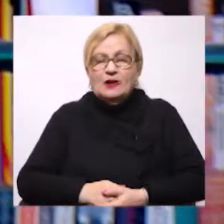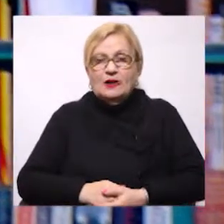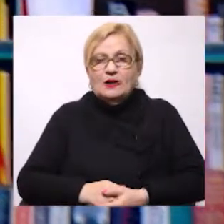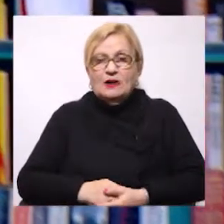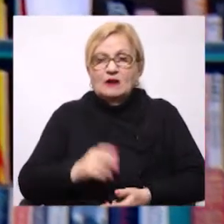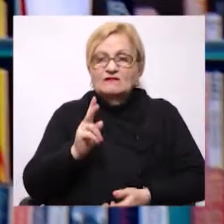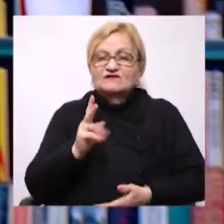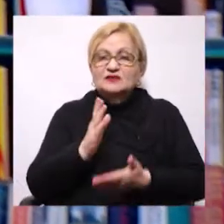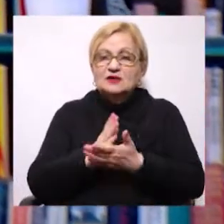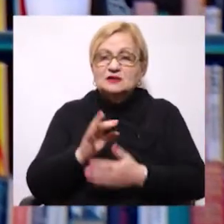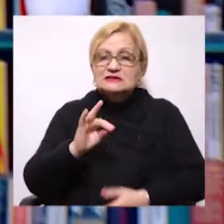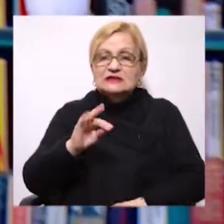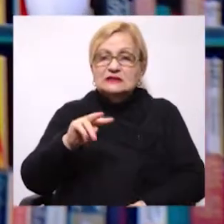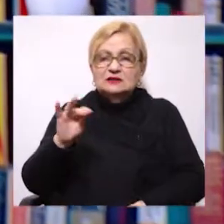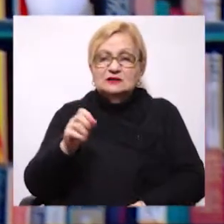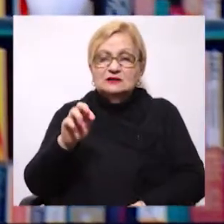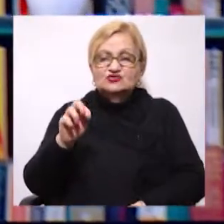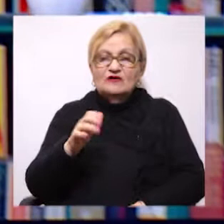ვინ არის ილია ჭავჭავაძე?